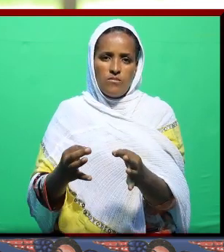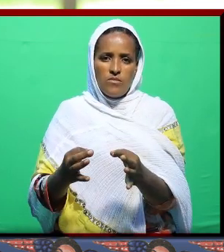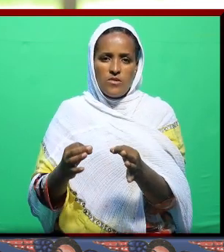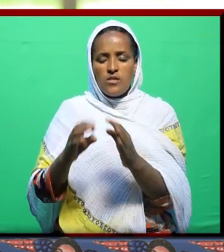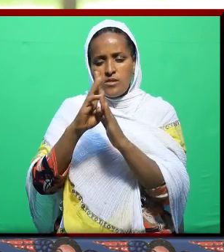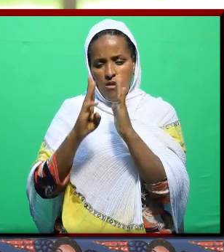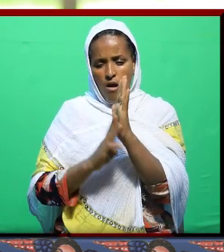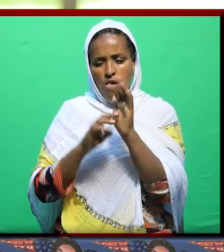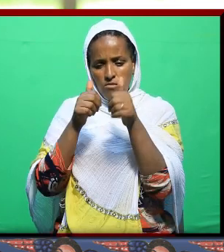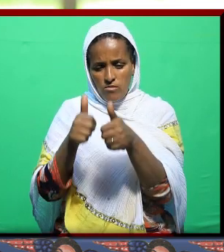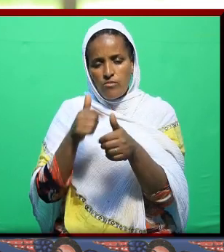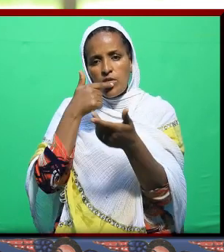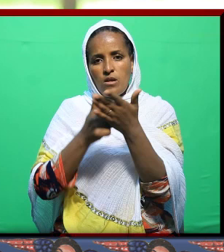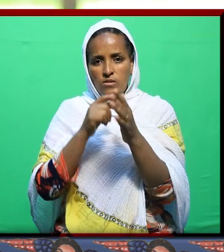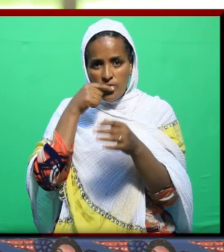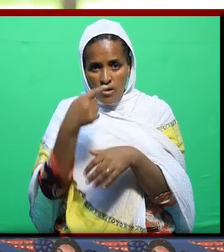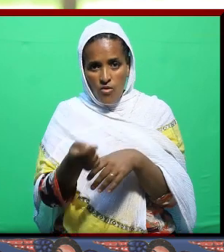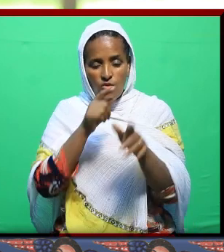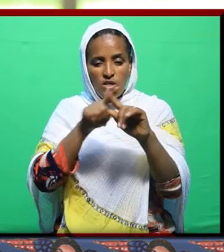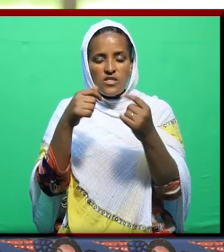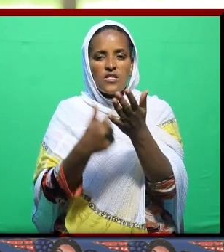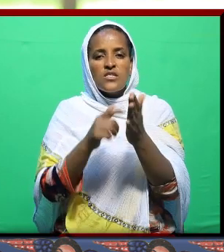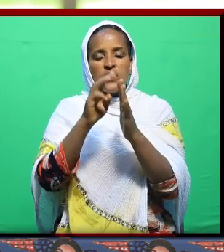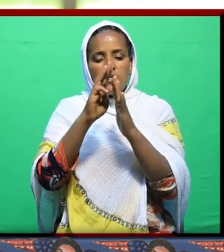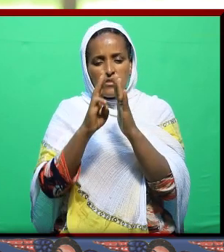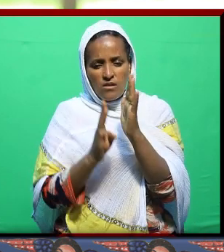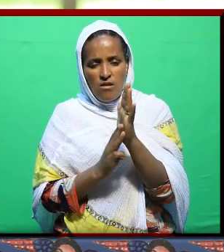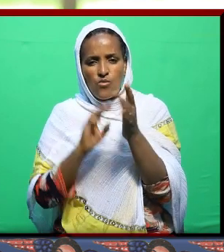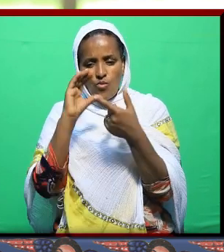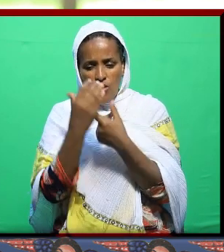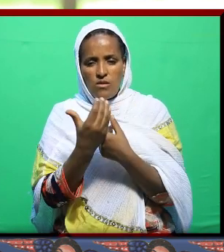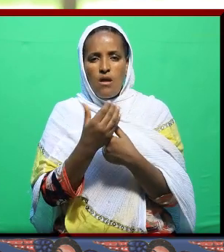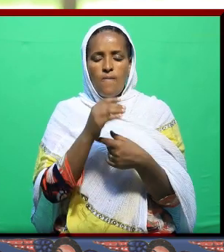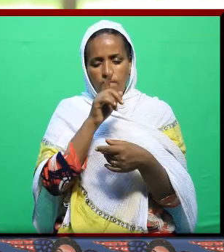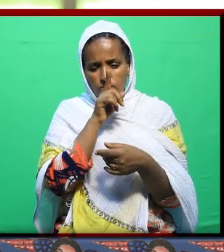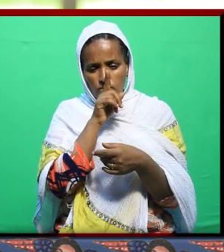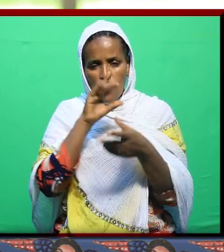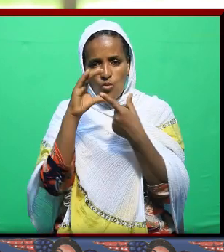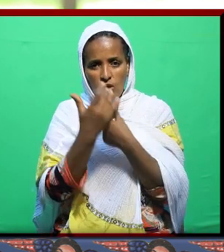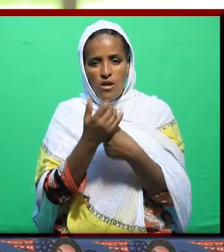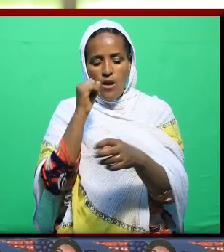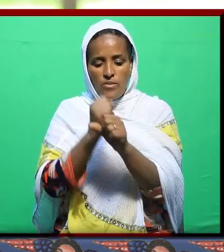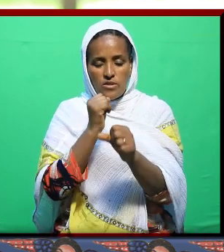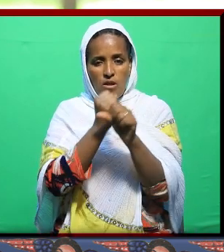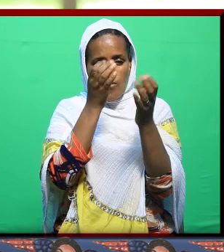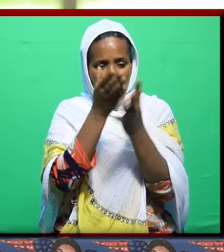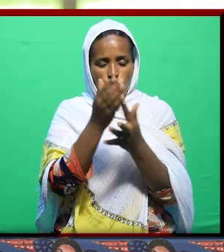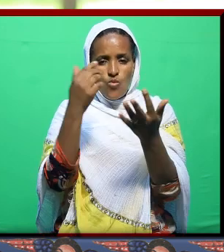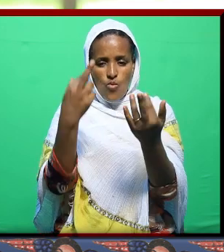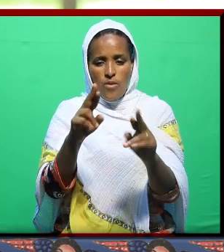ይረጋገጥለታል ጭምት ነው ብለን ምንናገረው ማለት ነው ስለዚህ የጭምትነት ሁኔታ በስራ መልኩ ወይም